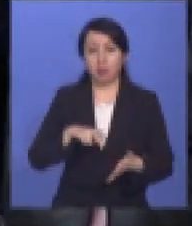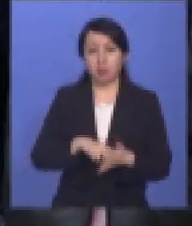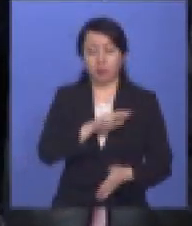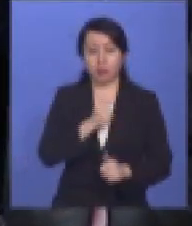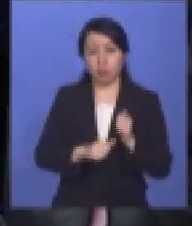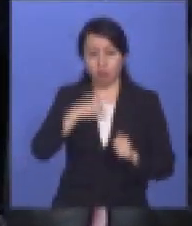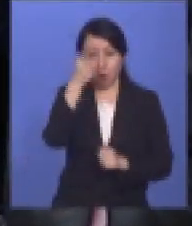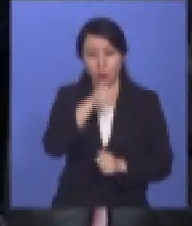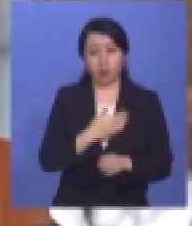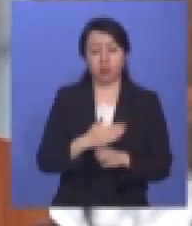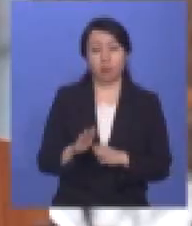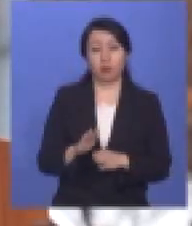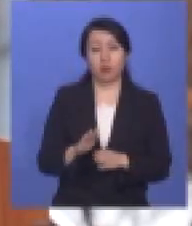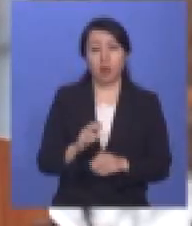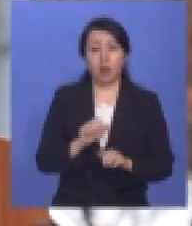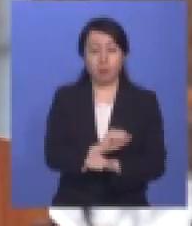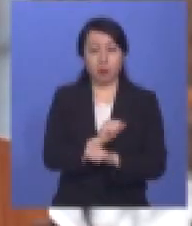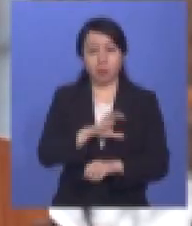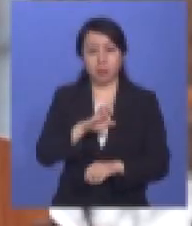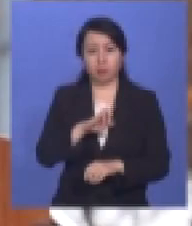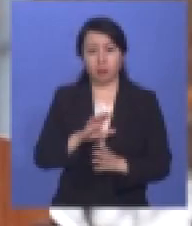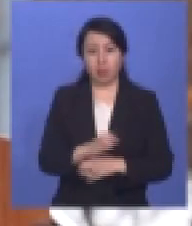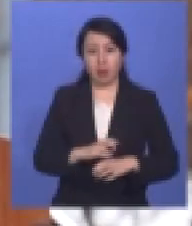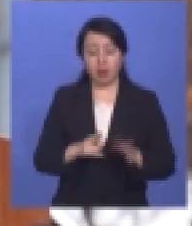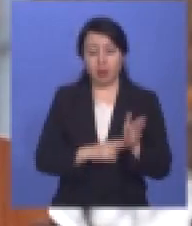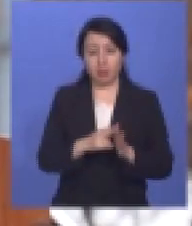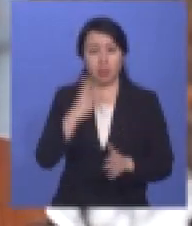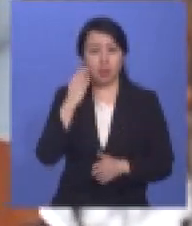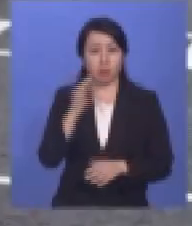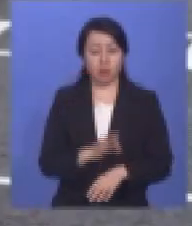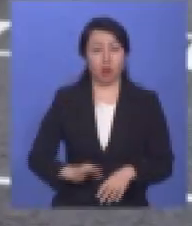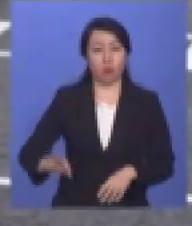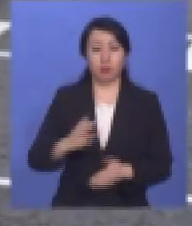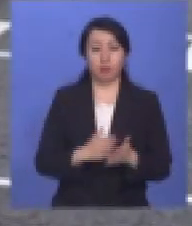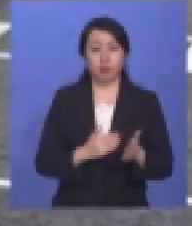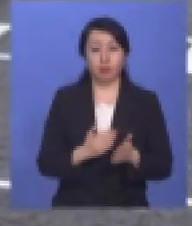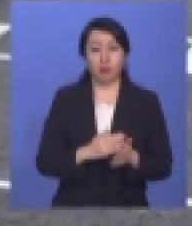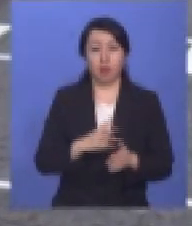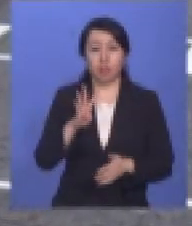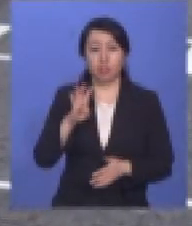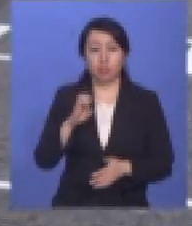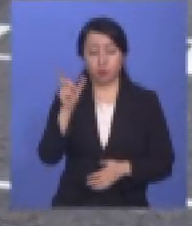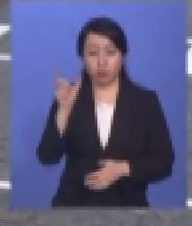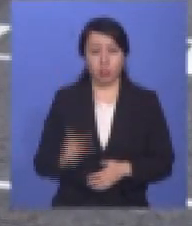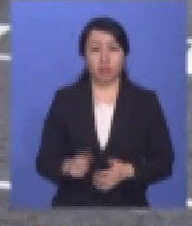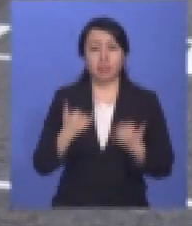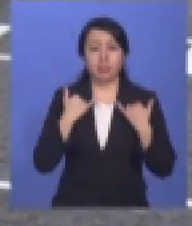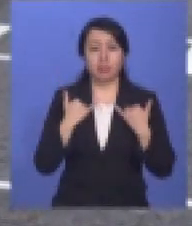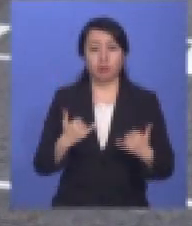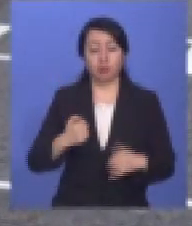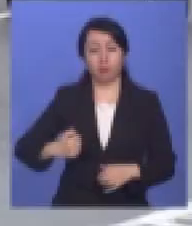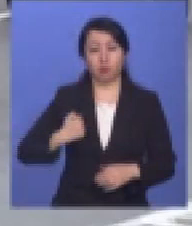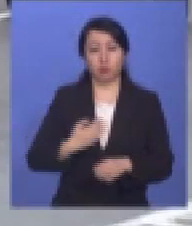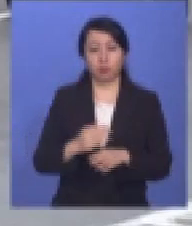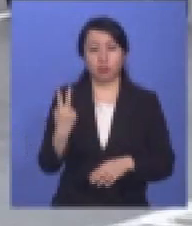Ежегодно воинские части гражданской обороны Семипалатинской, Карагандинской и Алматинской области призываются около 400 человек. Сегодня воинскую